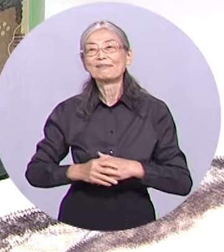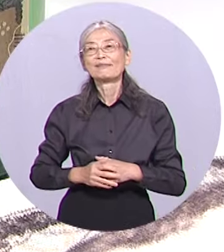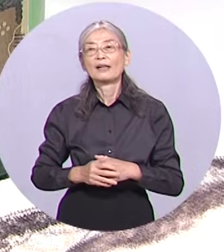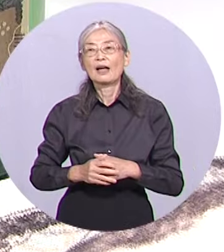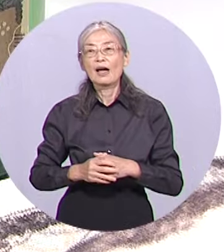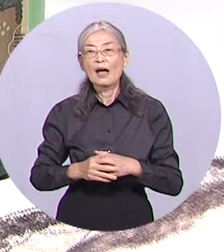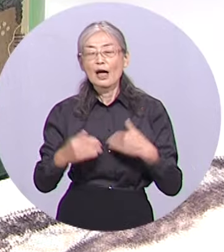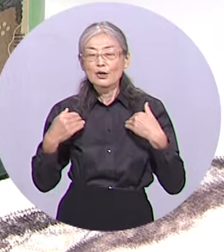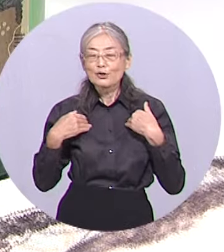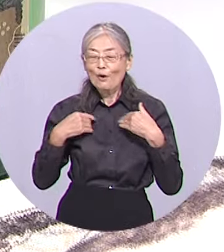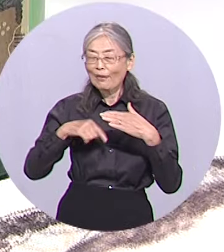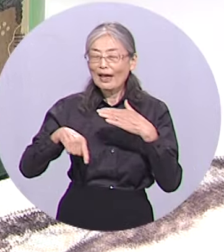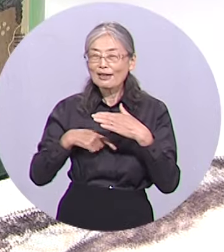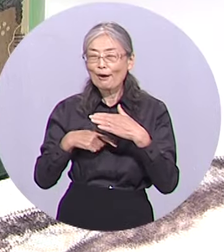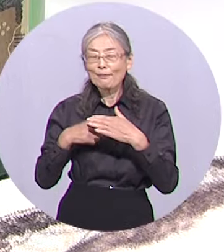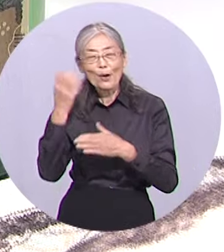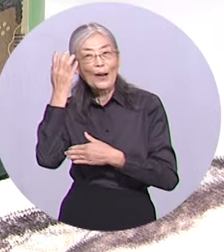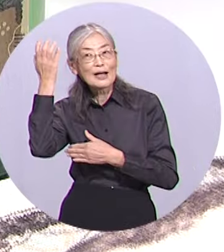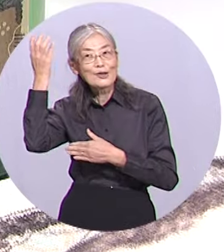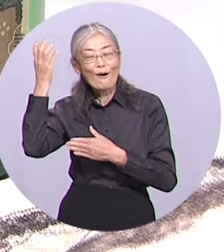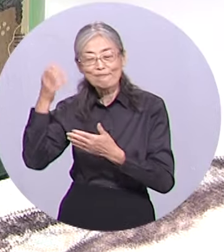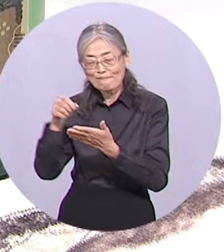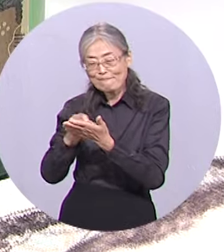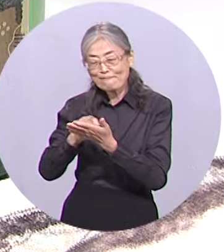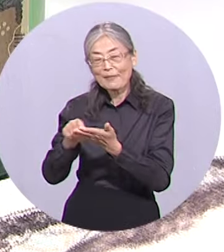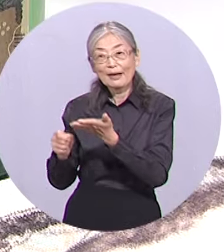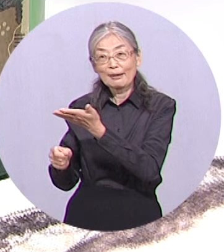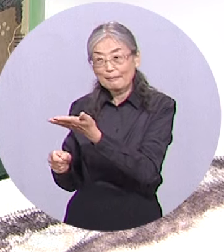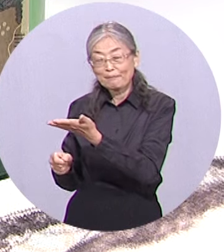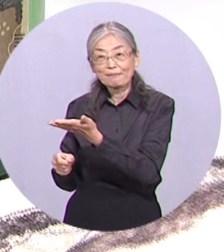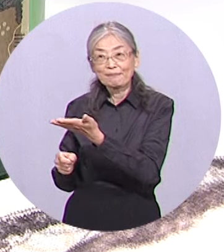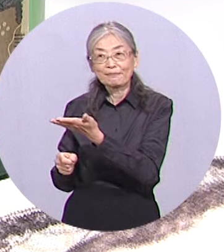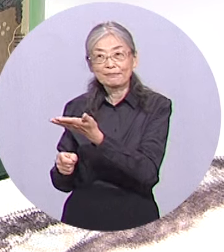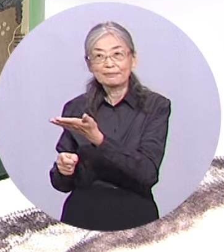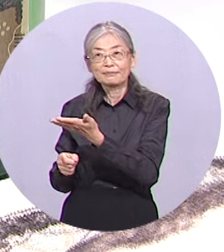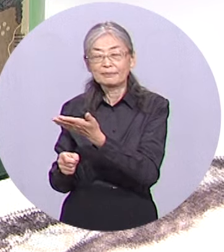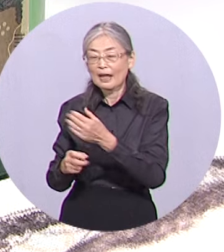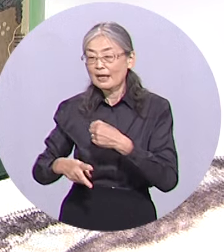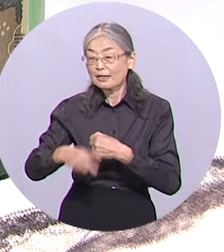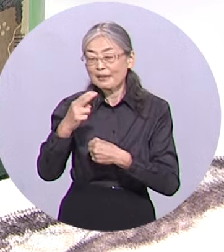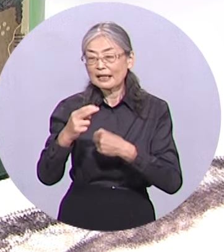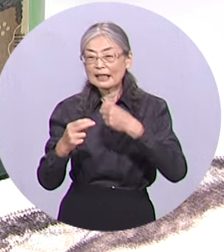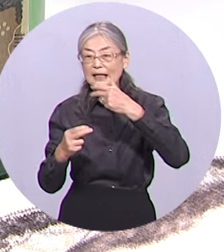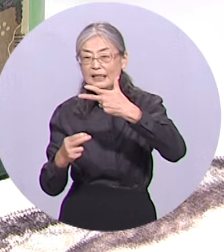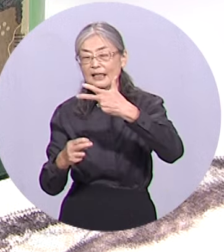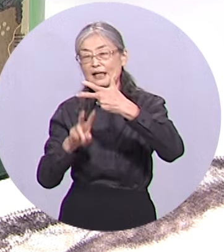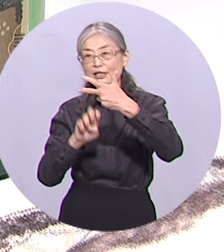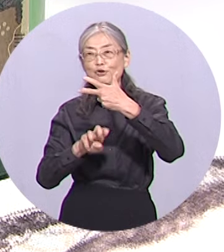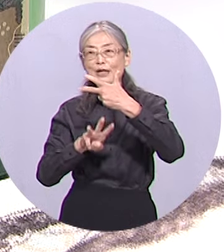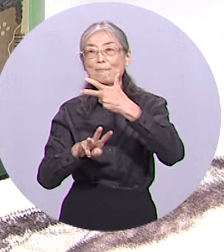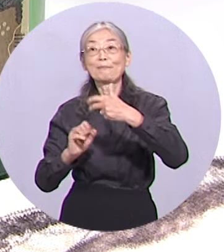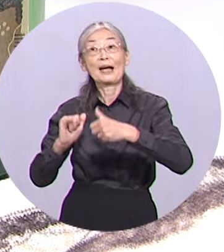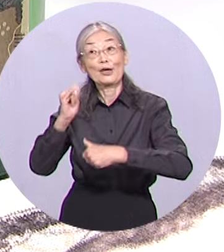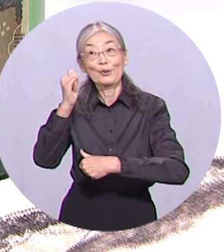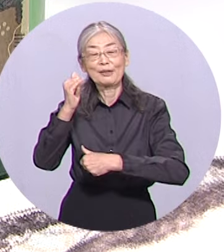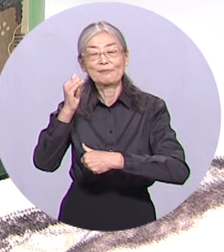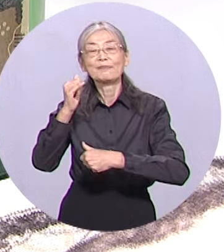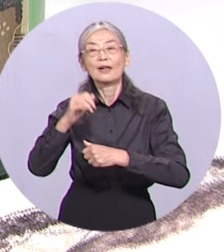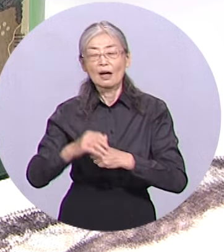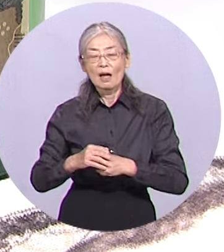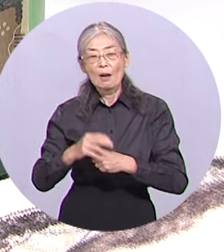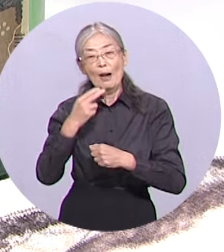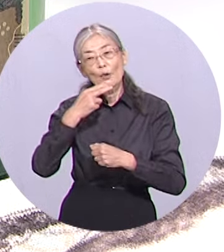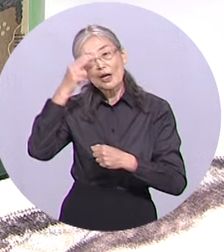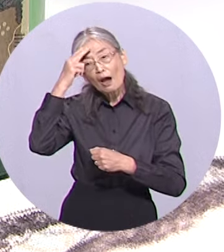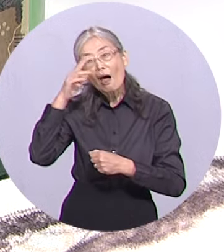必要事項に今週の放送のご感想を添えて、ご覧の方法でご応募ください。締め切りは7月23日火曜日です。なお、お酒が